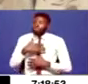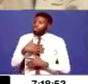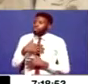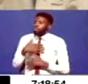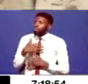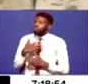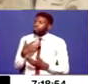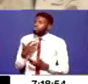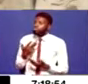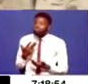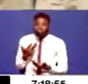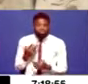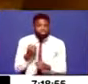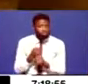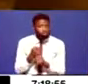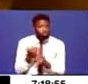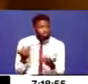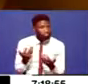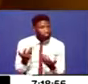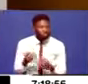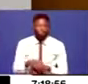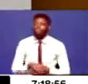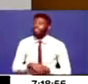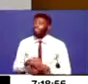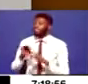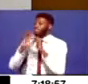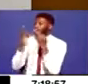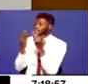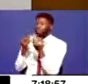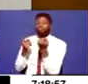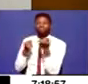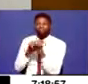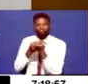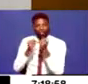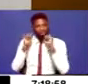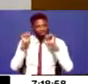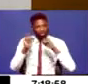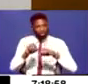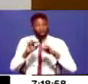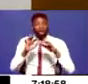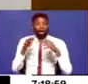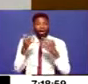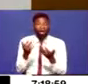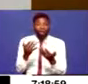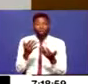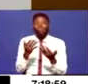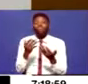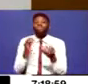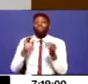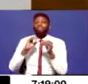nini. Kusaidia familia hii, msaada unaweza kutumwa kwa paybill number